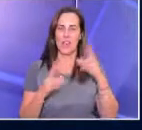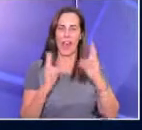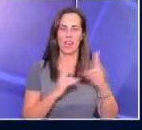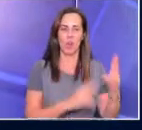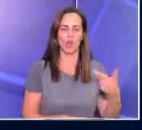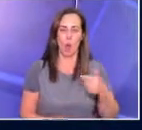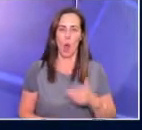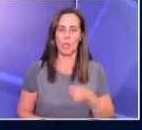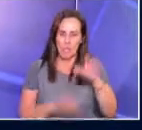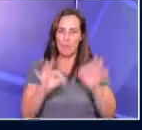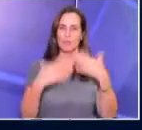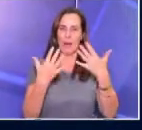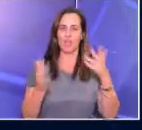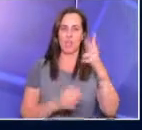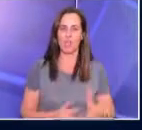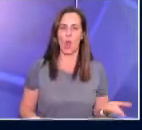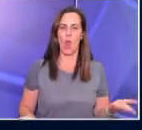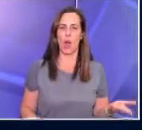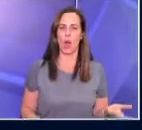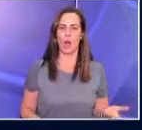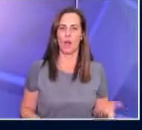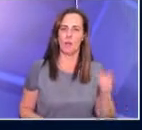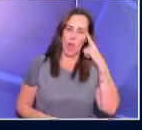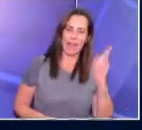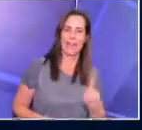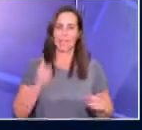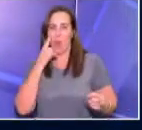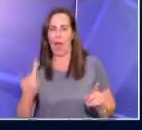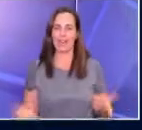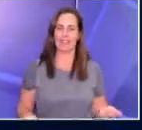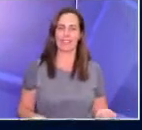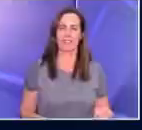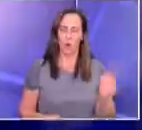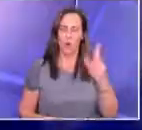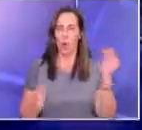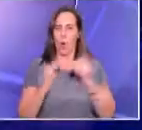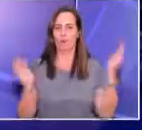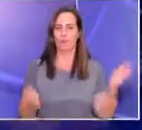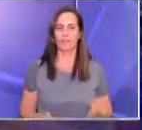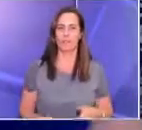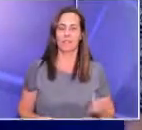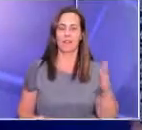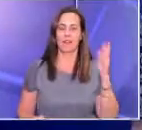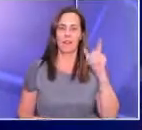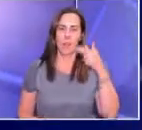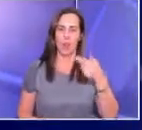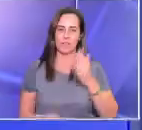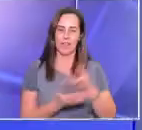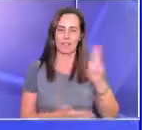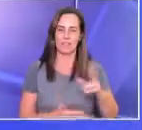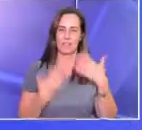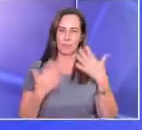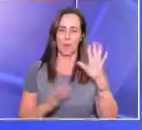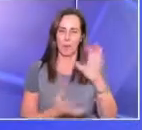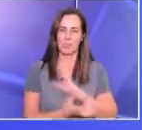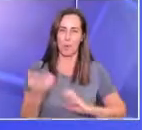החניונים, גרוס. זה בדיוק פרשת הצוללות, ביבי אמר לא ידעתי, לא ראיתי, לא? הוא לא ראו. האיש כבר נפטר, צריך להגיד, זה היה פרשה